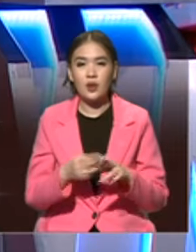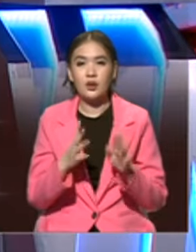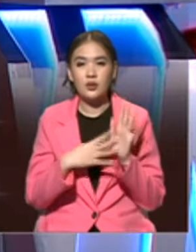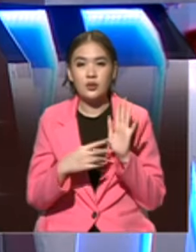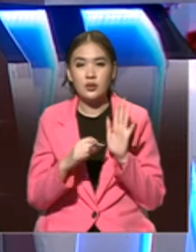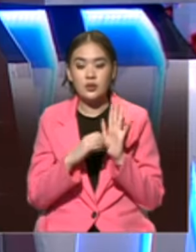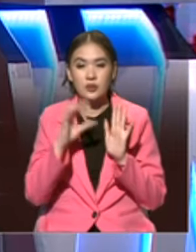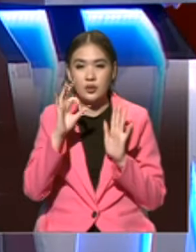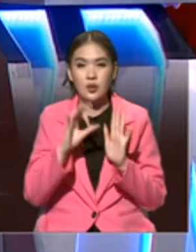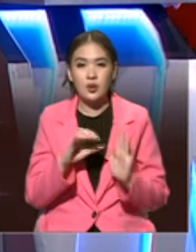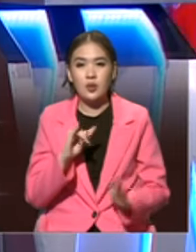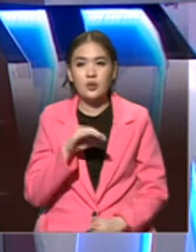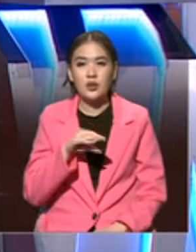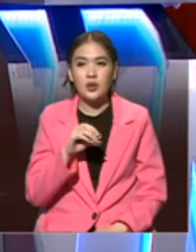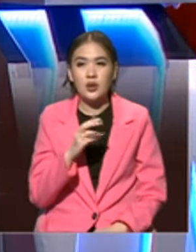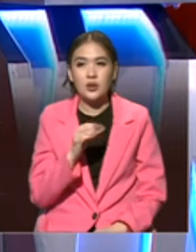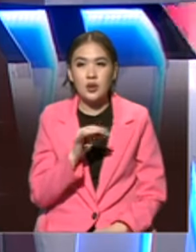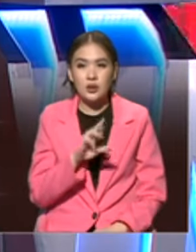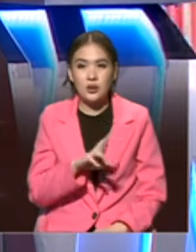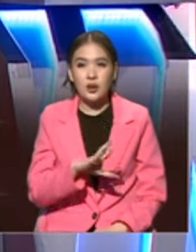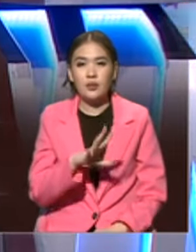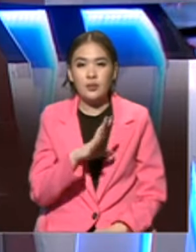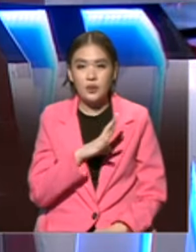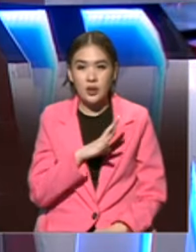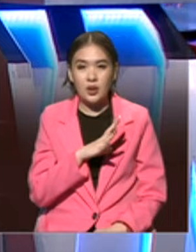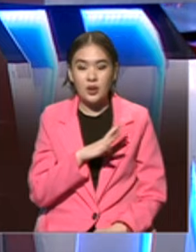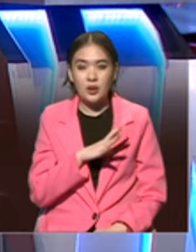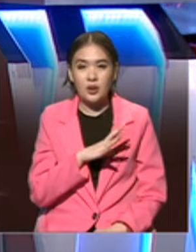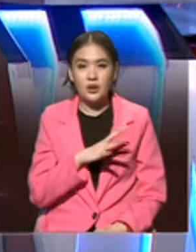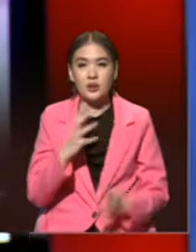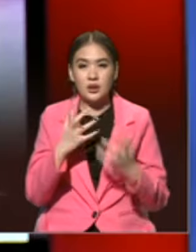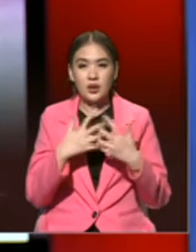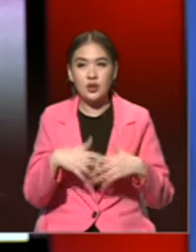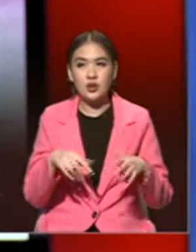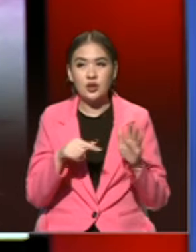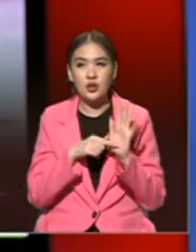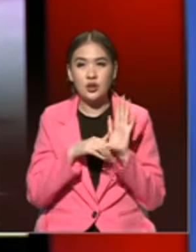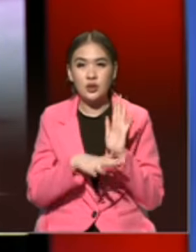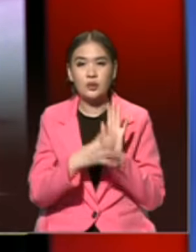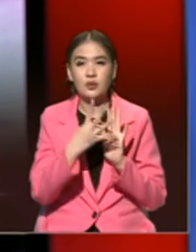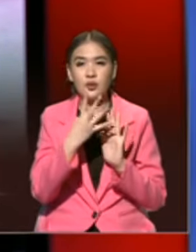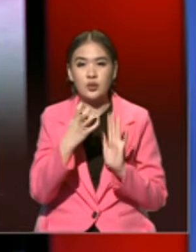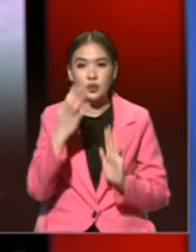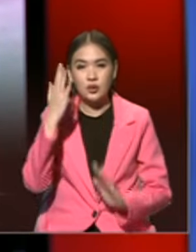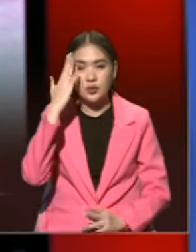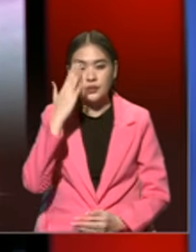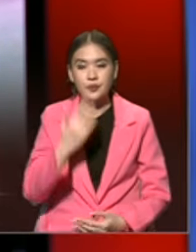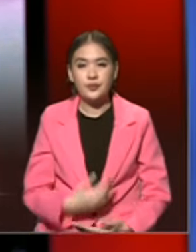96% утилизация жасалды, ол егер санын айтсақ 7400 бас.